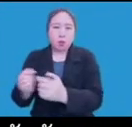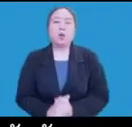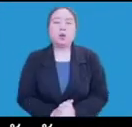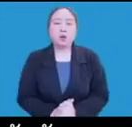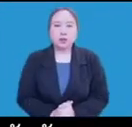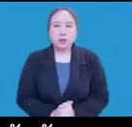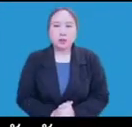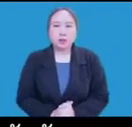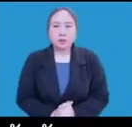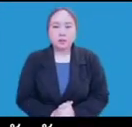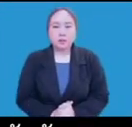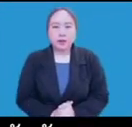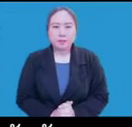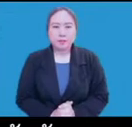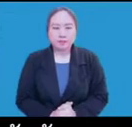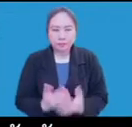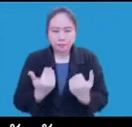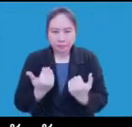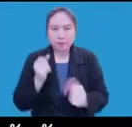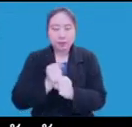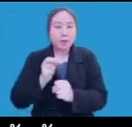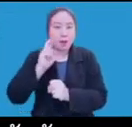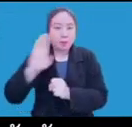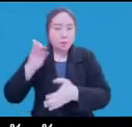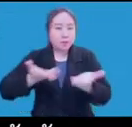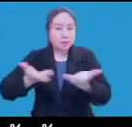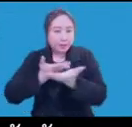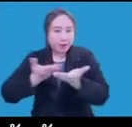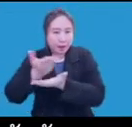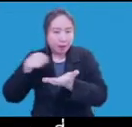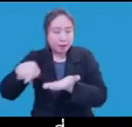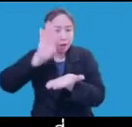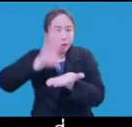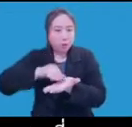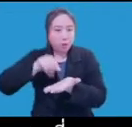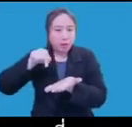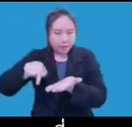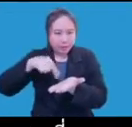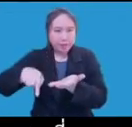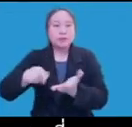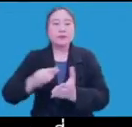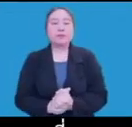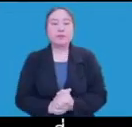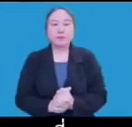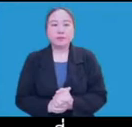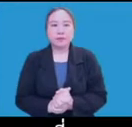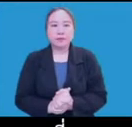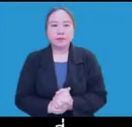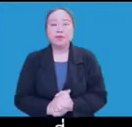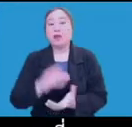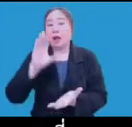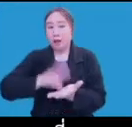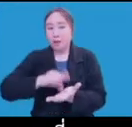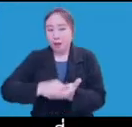ทางสภาการเทคเราก็เลยคิดจะทำระบบเพิ่มขึ้นมานะครับที่ทำให้ actionable data อันนี้เป็นสิ่งที่ดร.บัญชัดกล่าวตอนแรกนะครับ action data